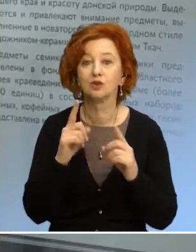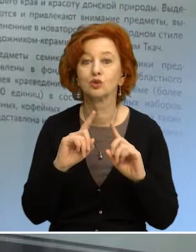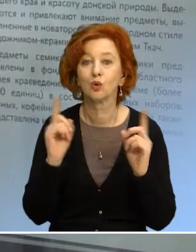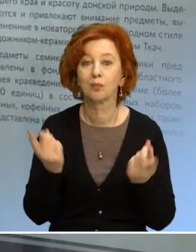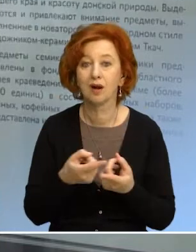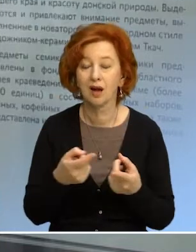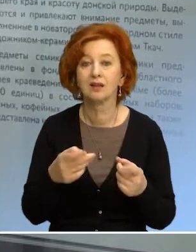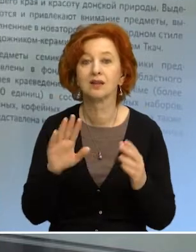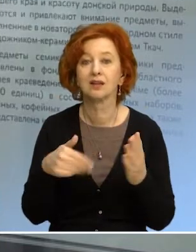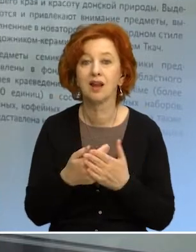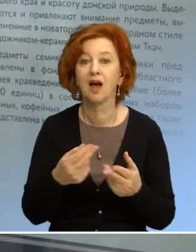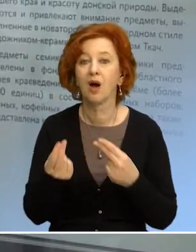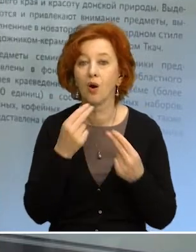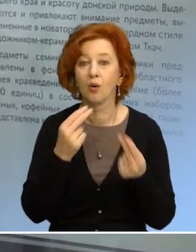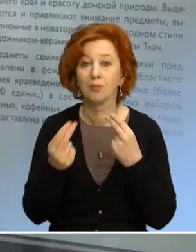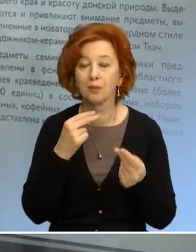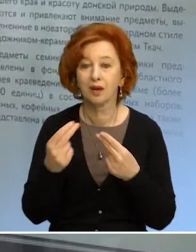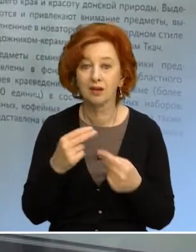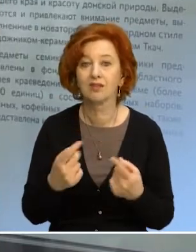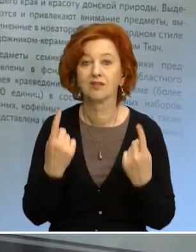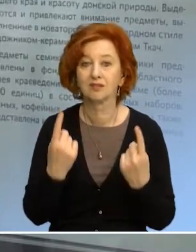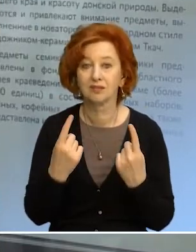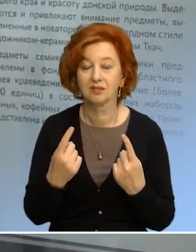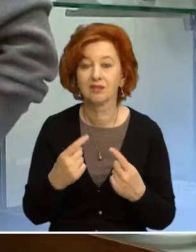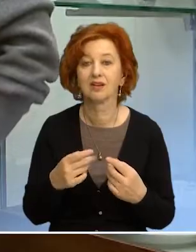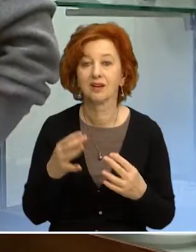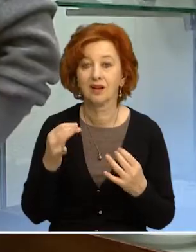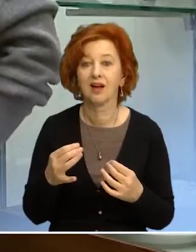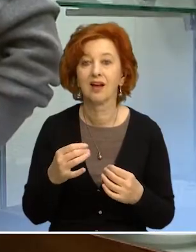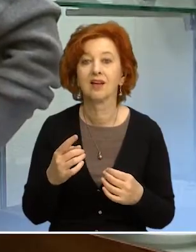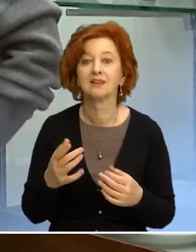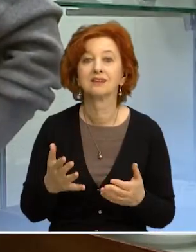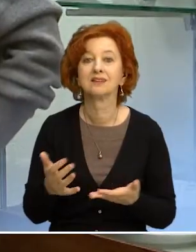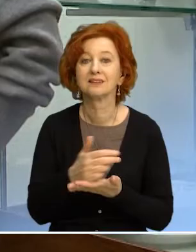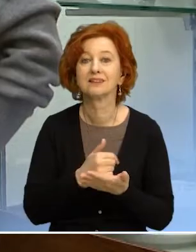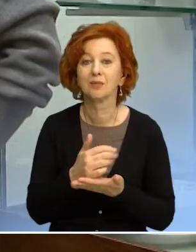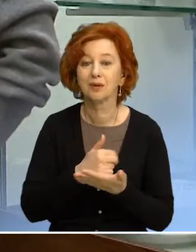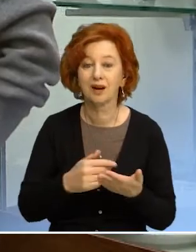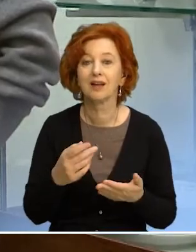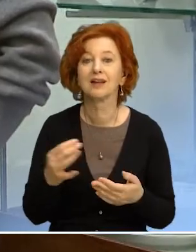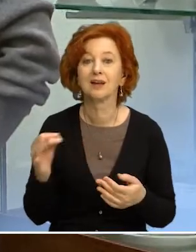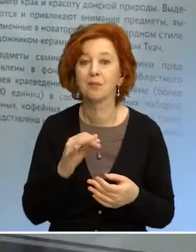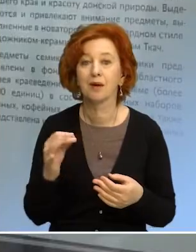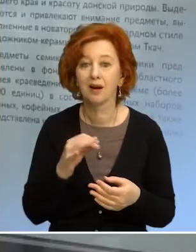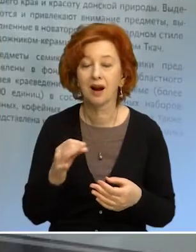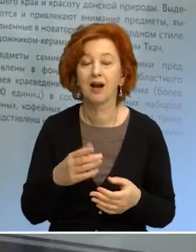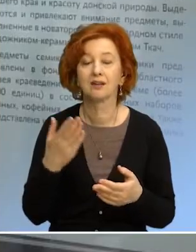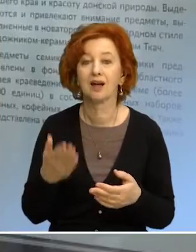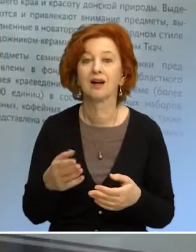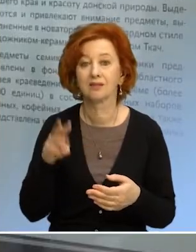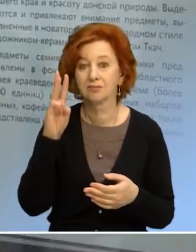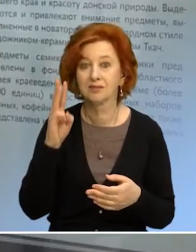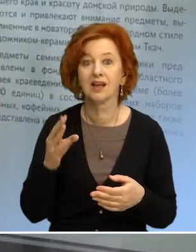собраний, для обедов кавалеров таких орденов. Коммерческий собирал... ход с патриотизмом. Да, император,